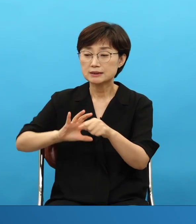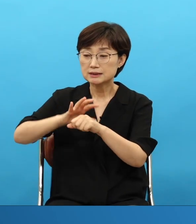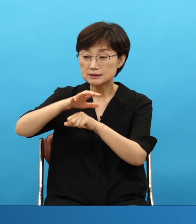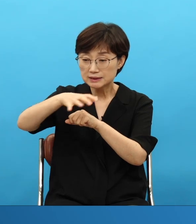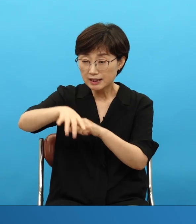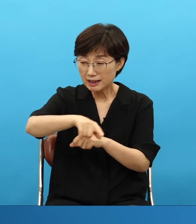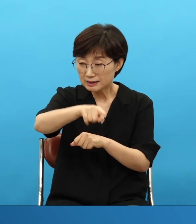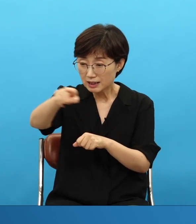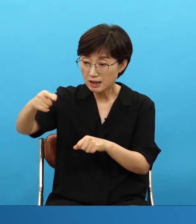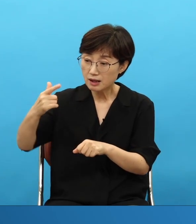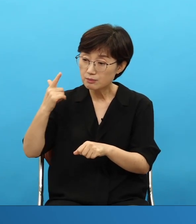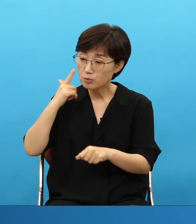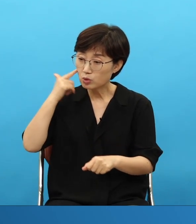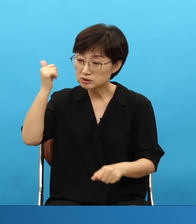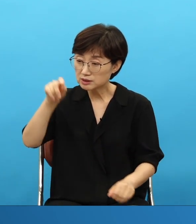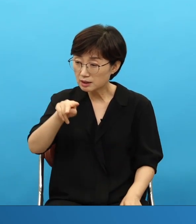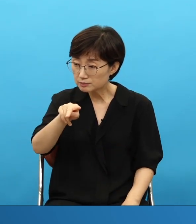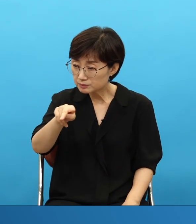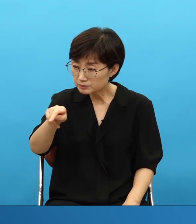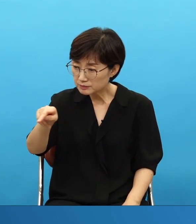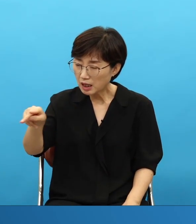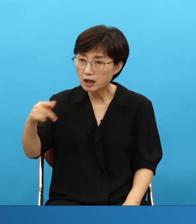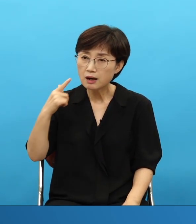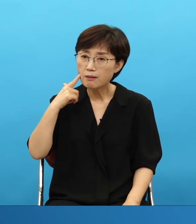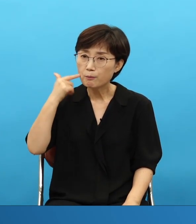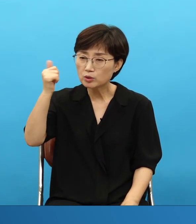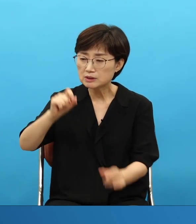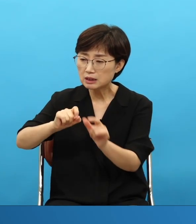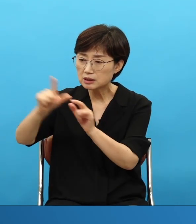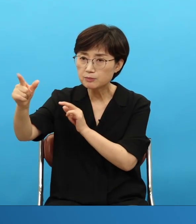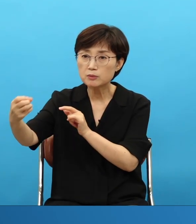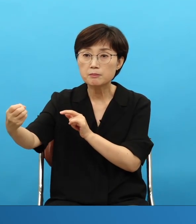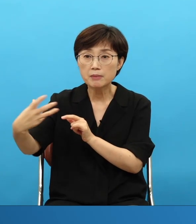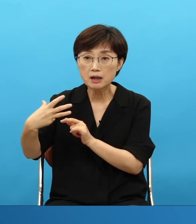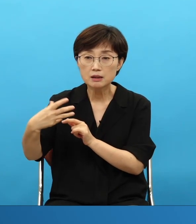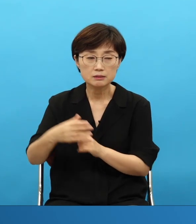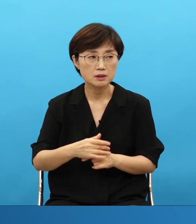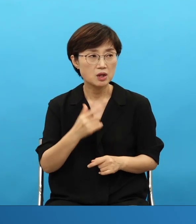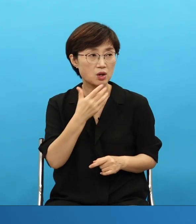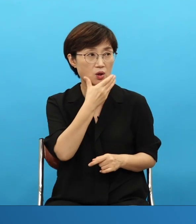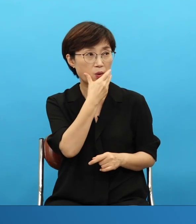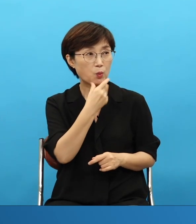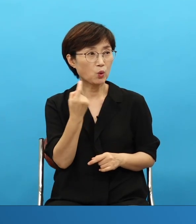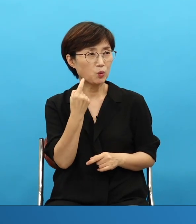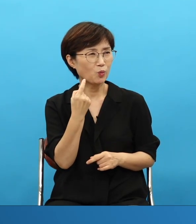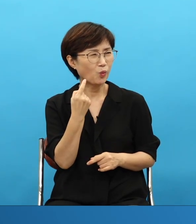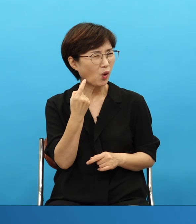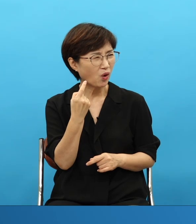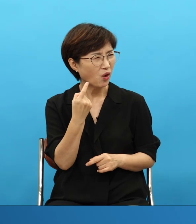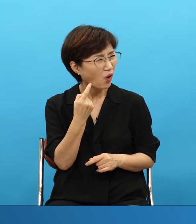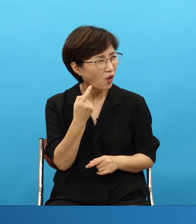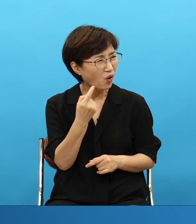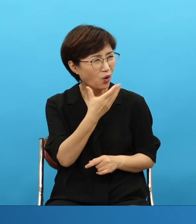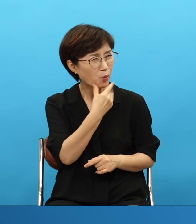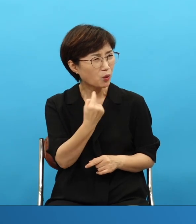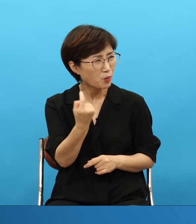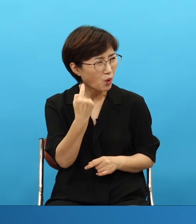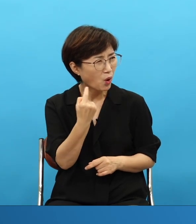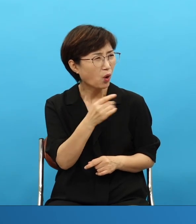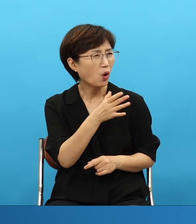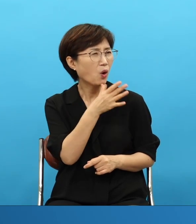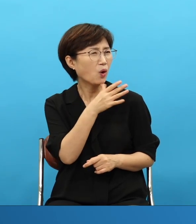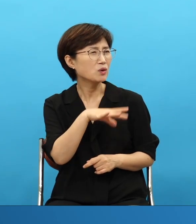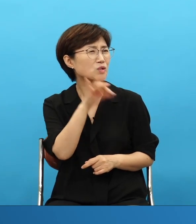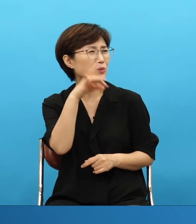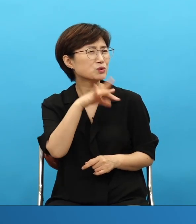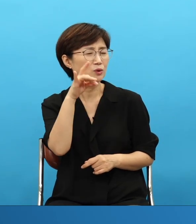모아봤는데 목사님들이 고백했어요. 복음 처음 들었다고. And RTS, why must we do this? Because I've gathered all the pastors of